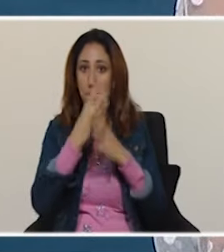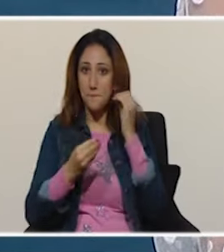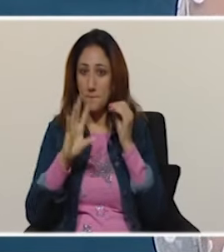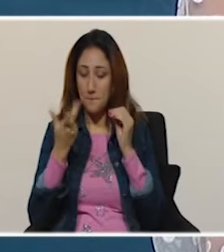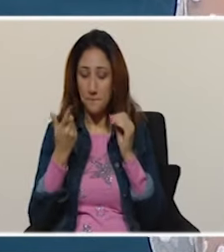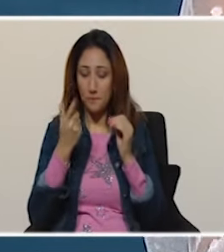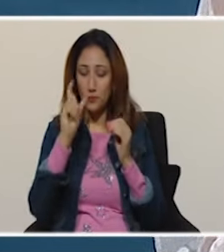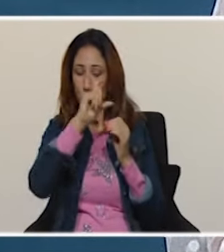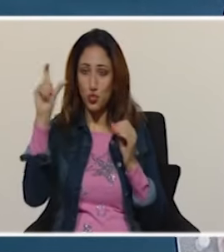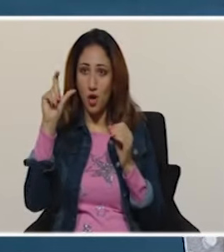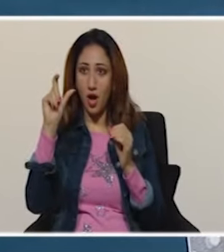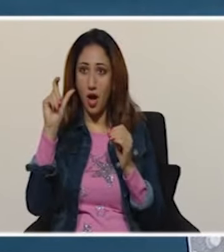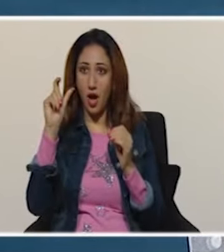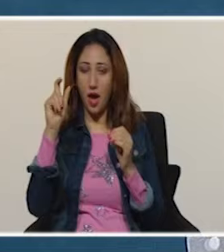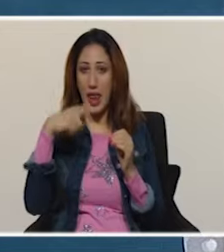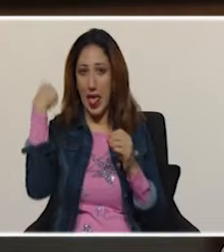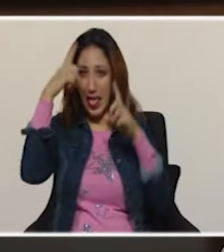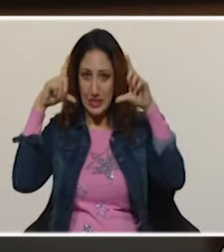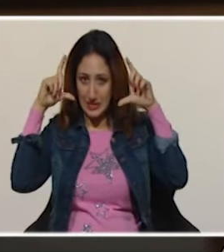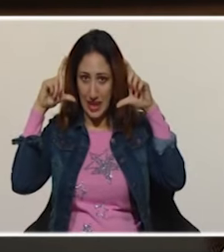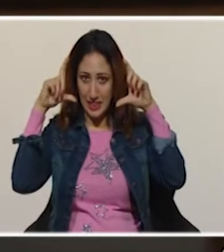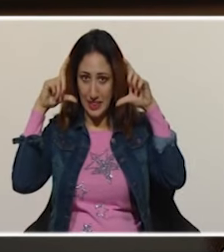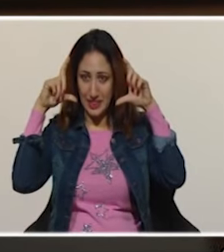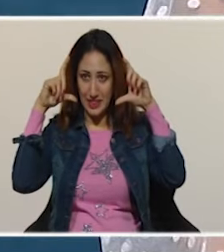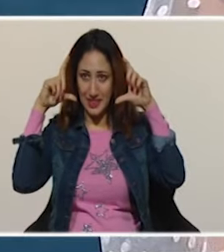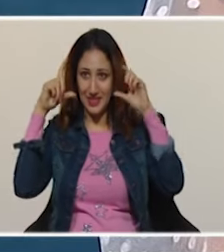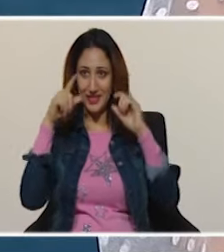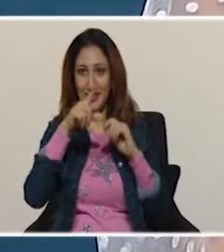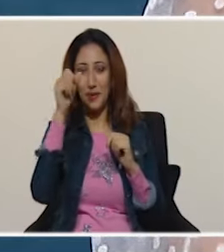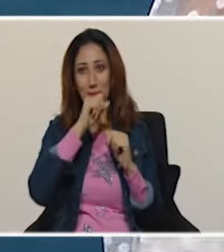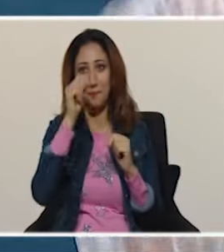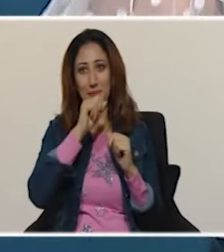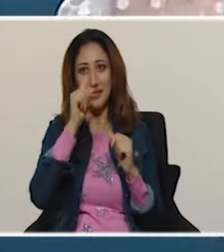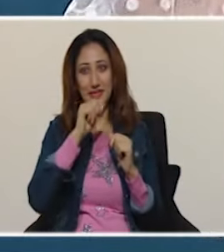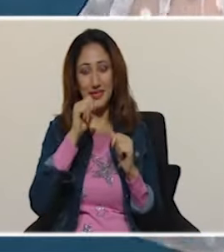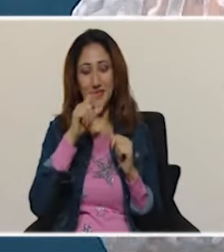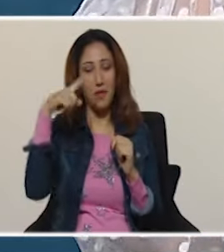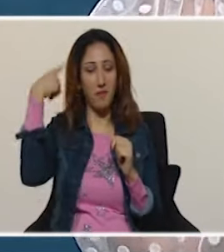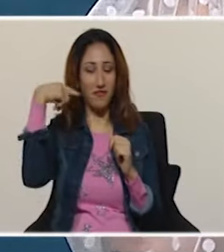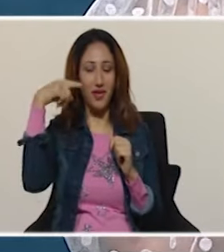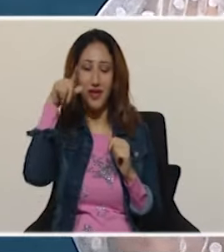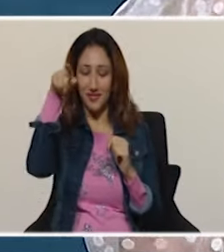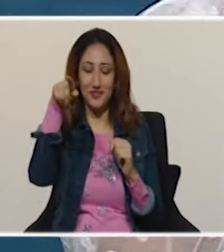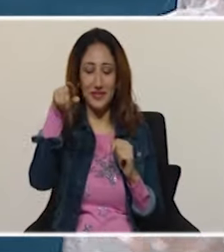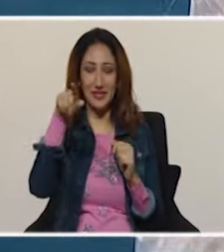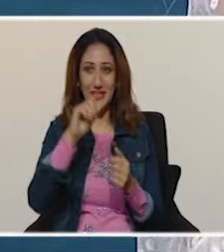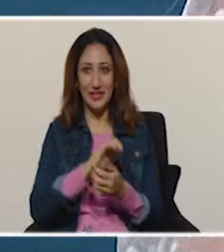اسدين اسدين دول ولا عليك، قلبي بيسالني عليك، اتريني بفكر فيك.